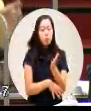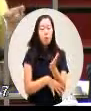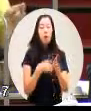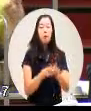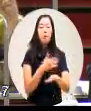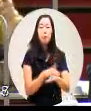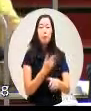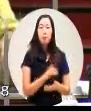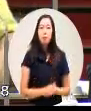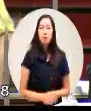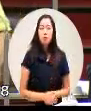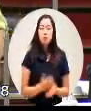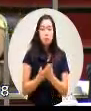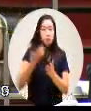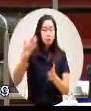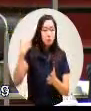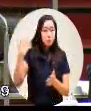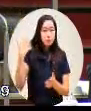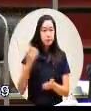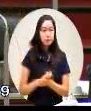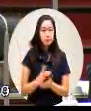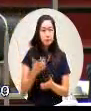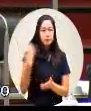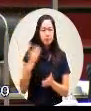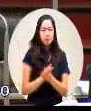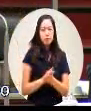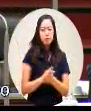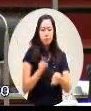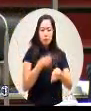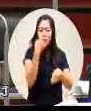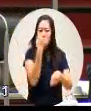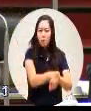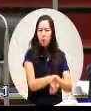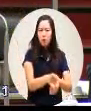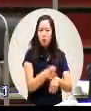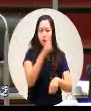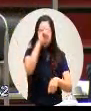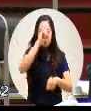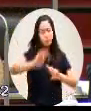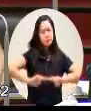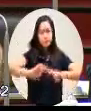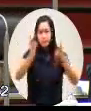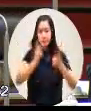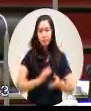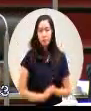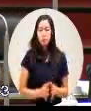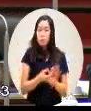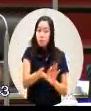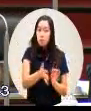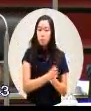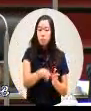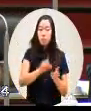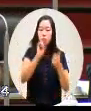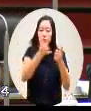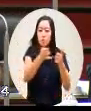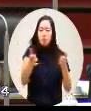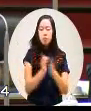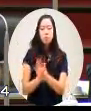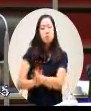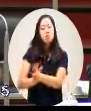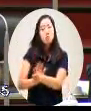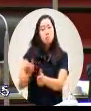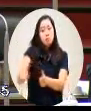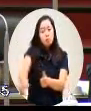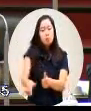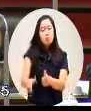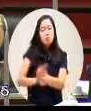这个过去这个。坏的习惯了，我希望要改了。谁来改？议员为民，好、哦、